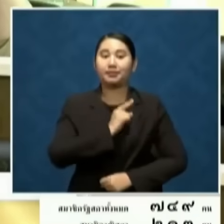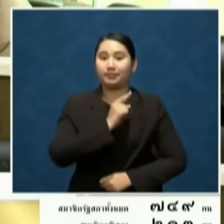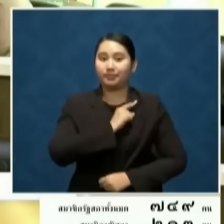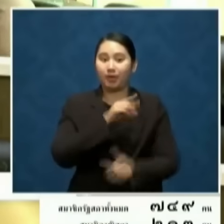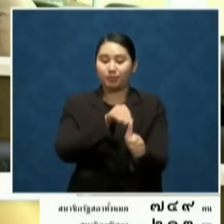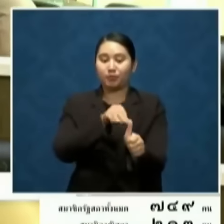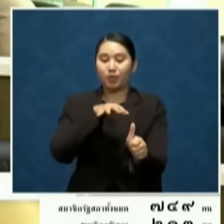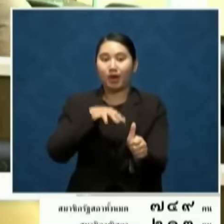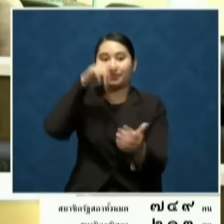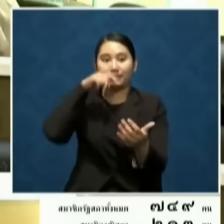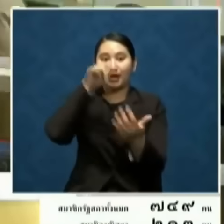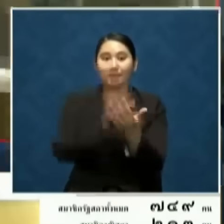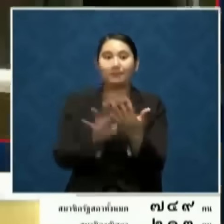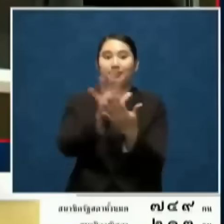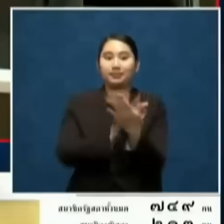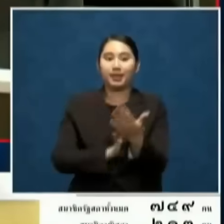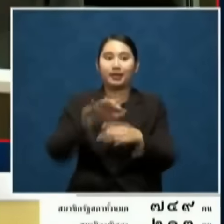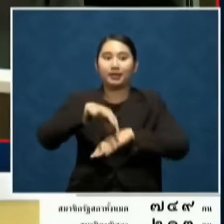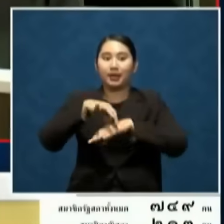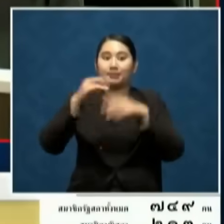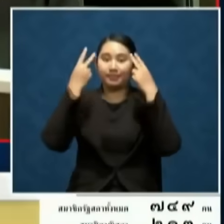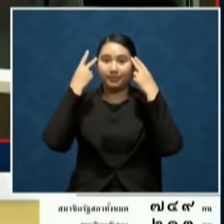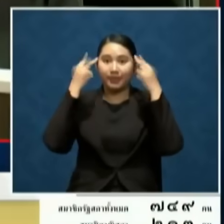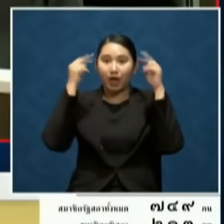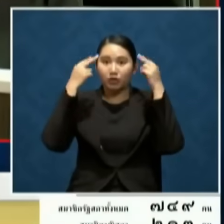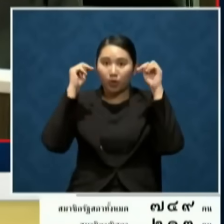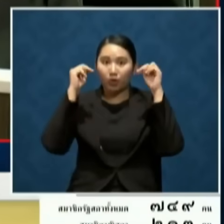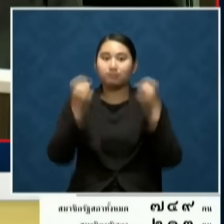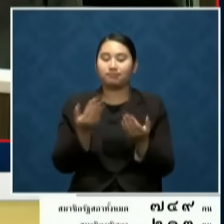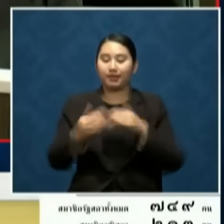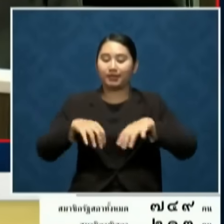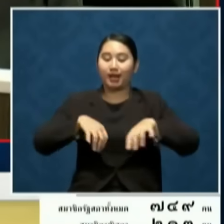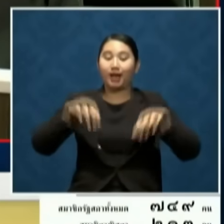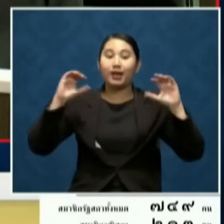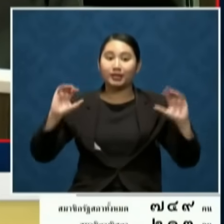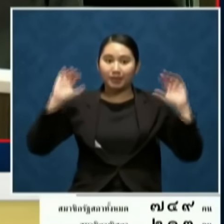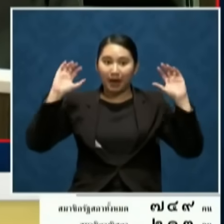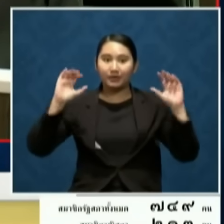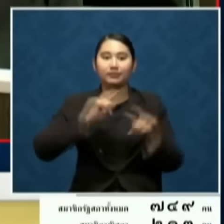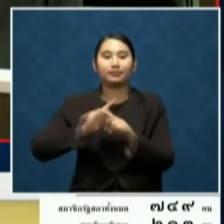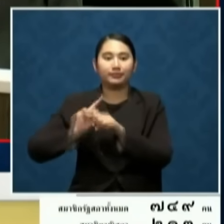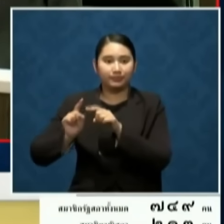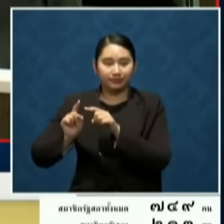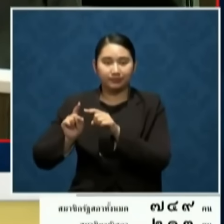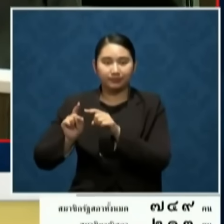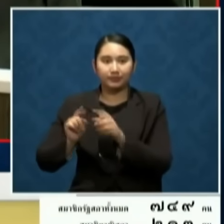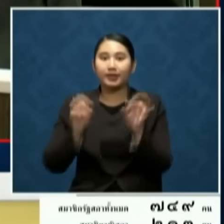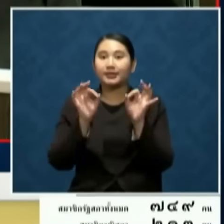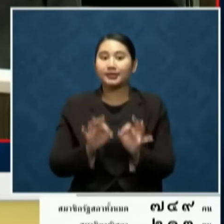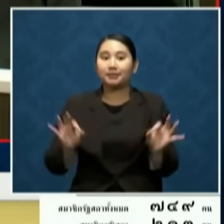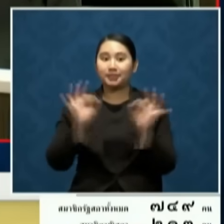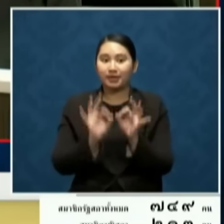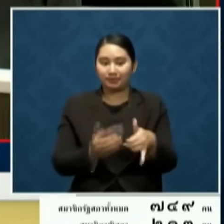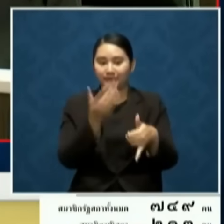ชนมากราบเท้าเนี่ยนะคะคุณพิธาบอกว่าคิดว่าเป็นเรื่องที่ไม่เหมาะสมนั้นตนก็เห็นด้วยว่ามันไม่เหมาะสมแล้ว